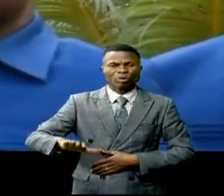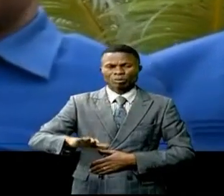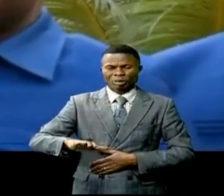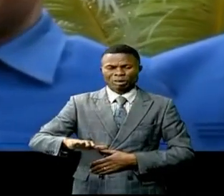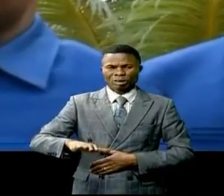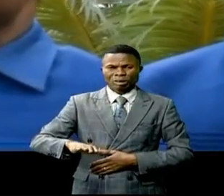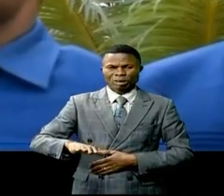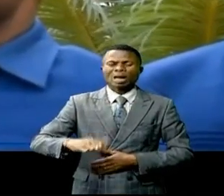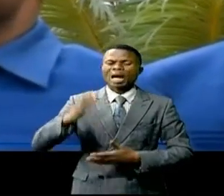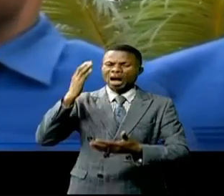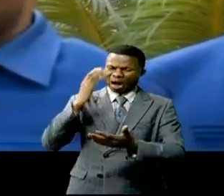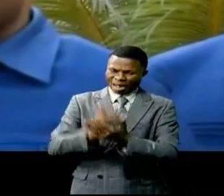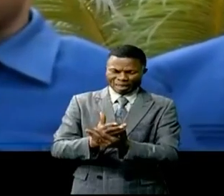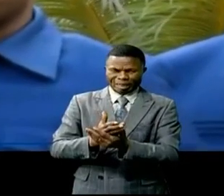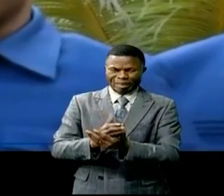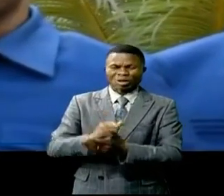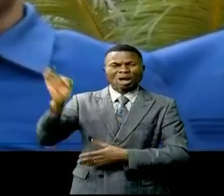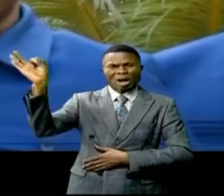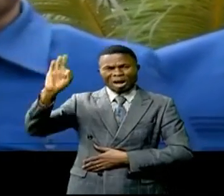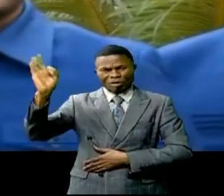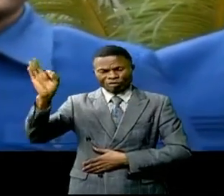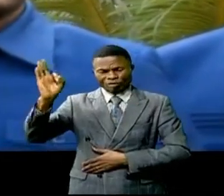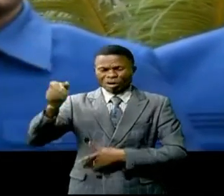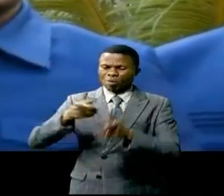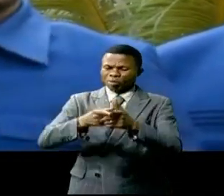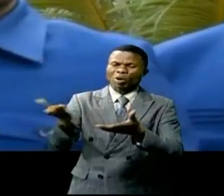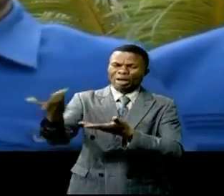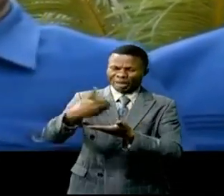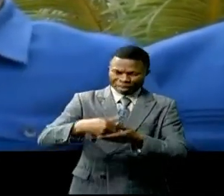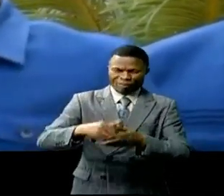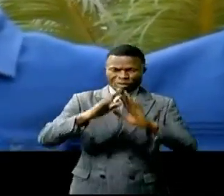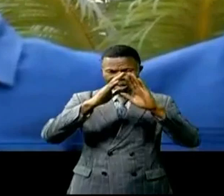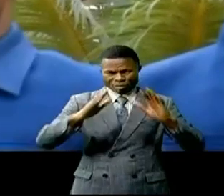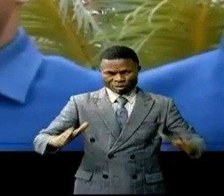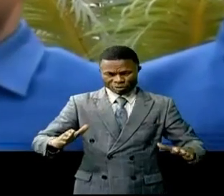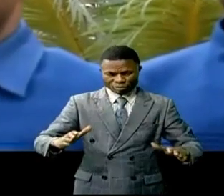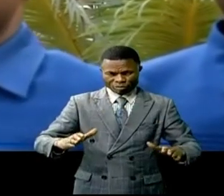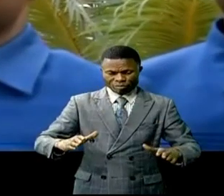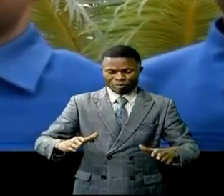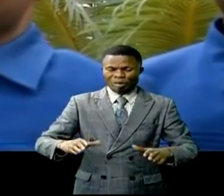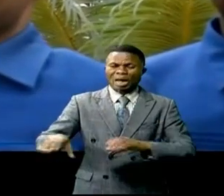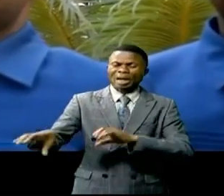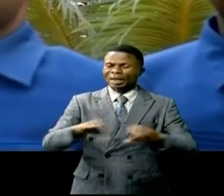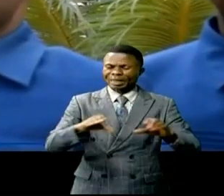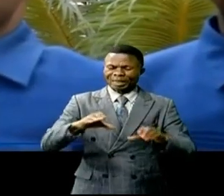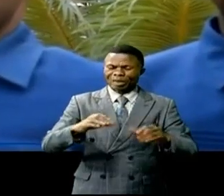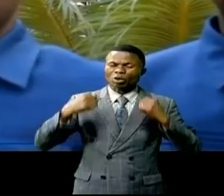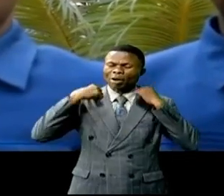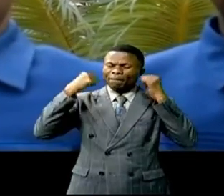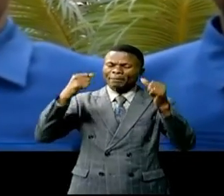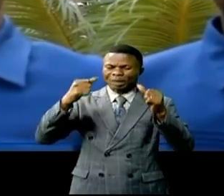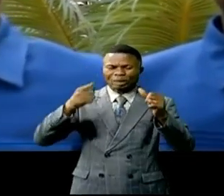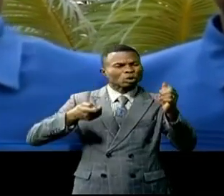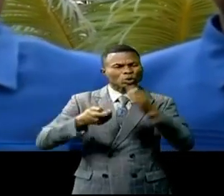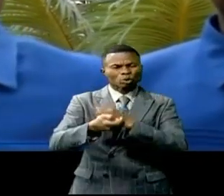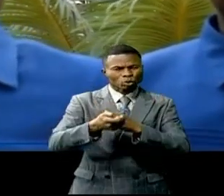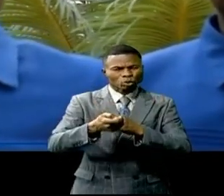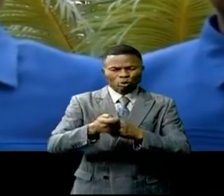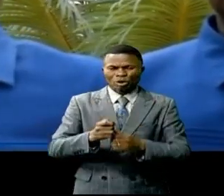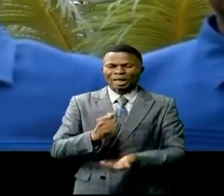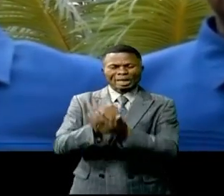de quitter la brousse et de revenir. Cet acte de barbarie commettre ne contribue à